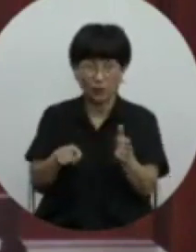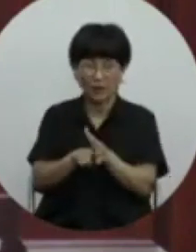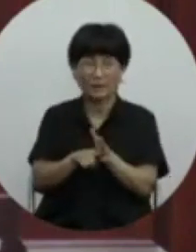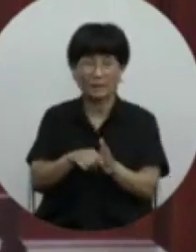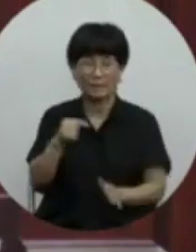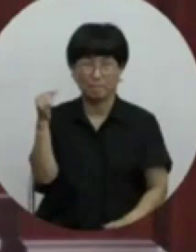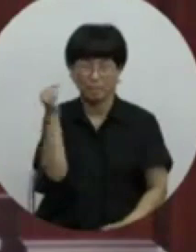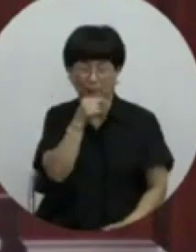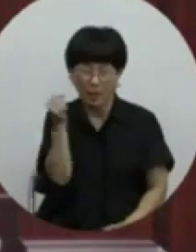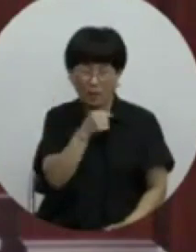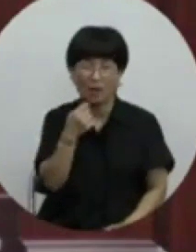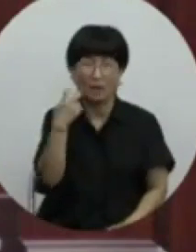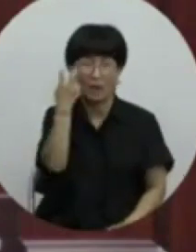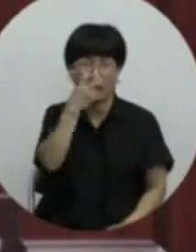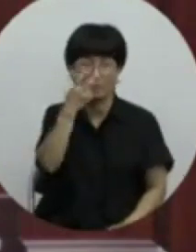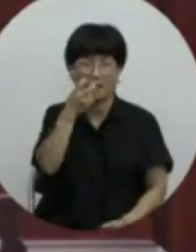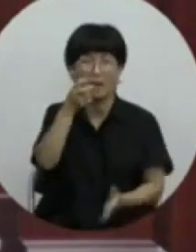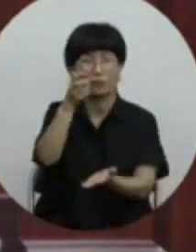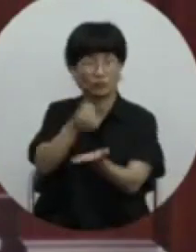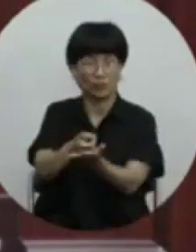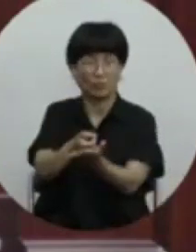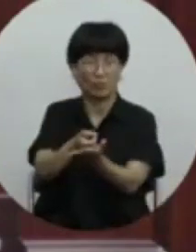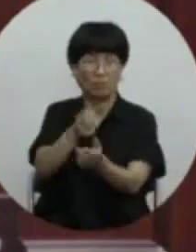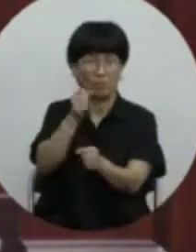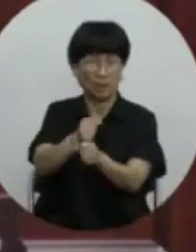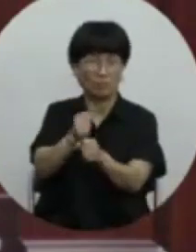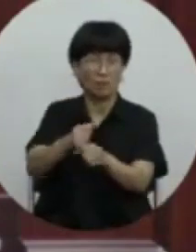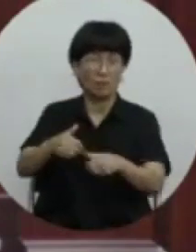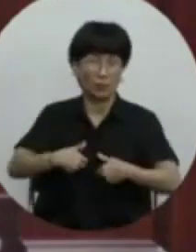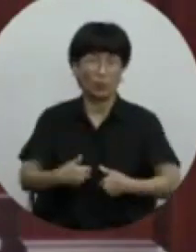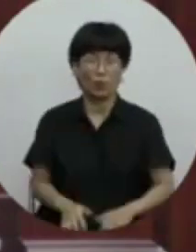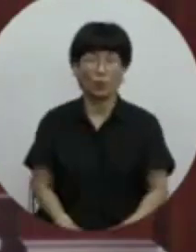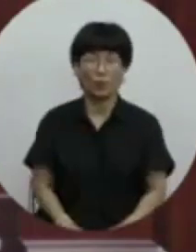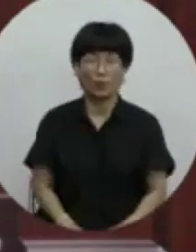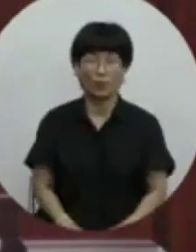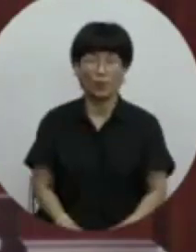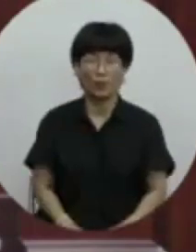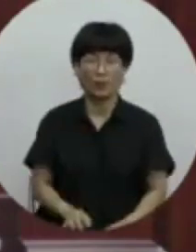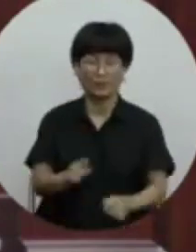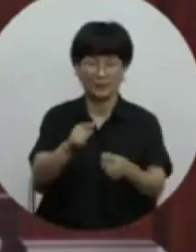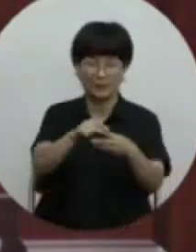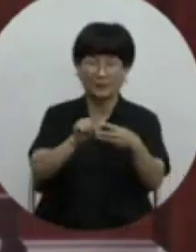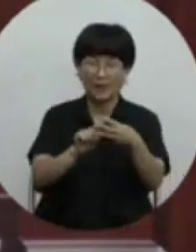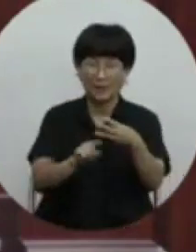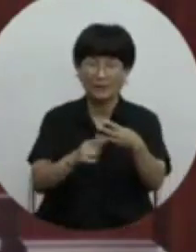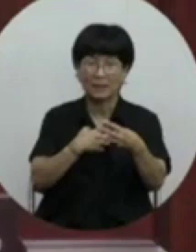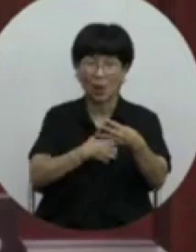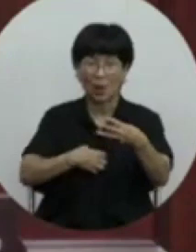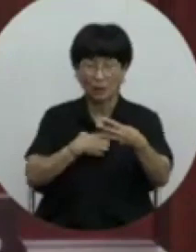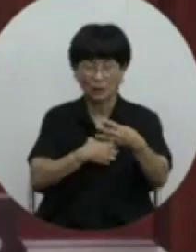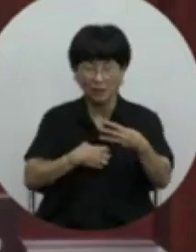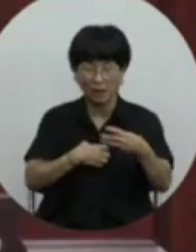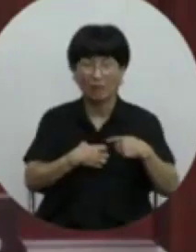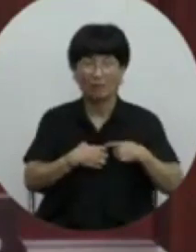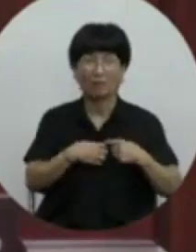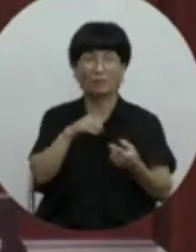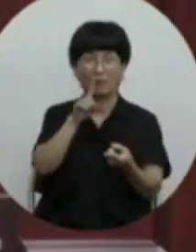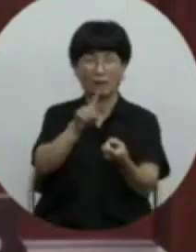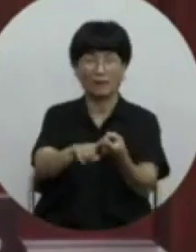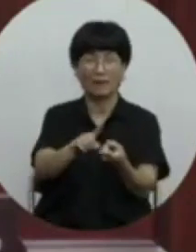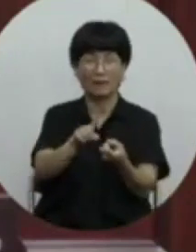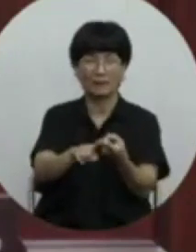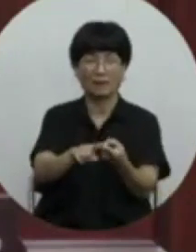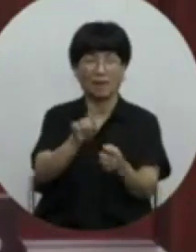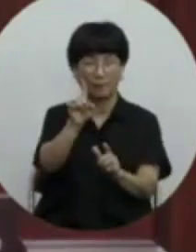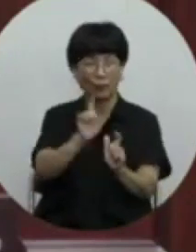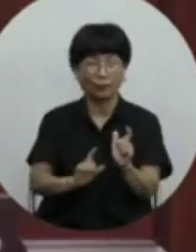엄정한 감사 관리 규정을 적용할 수 있어야 합니다. 이 세 가지 염려의 걱정에 대해서는 한